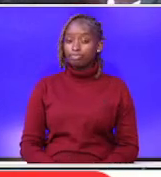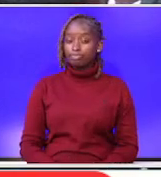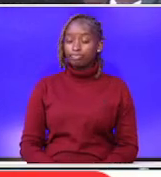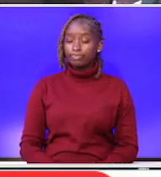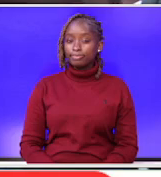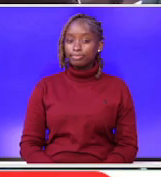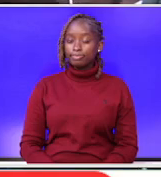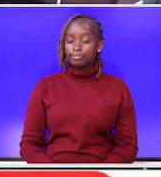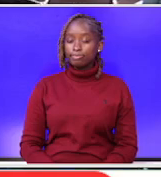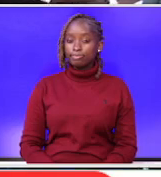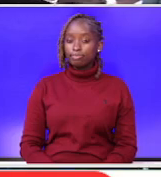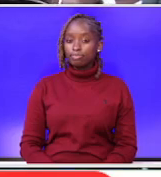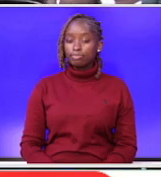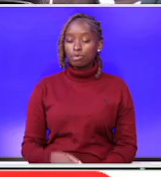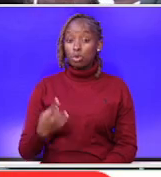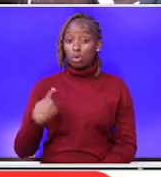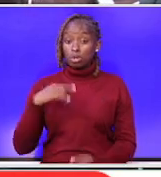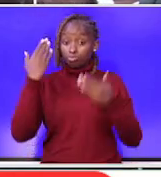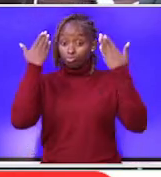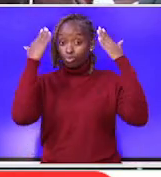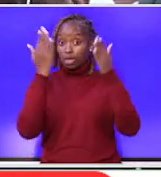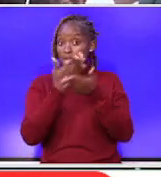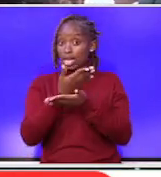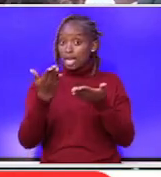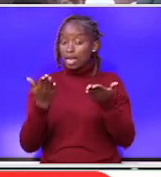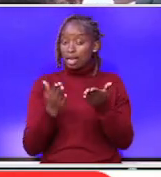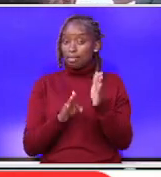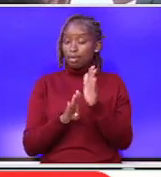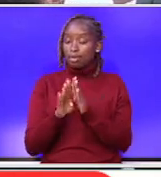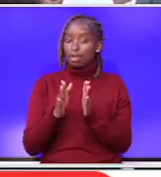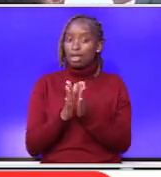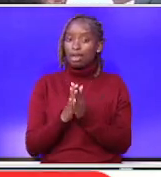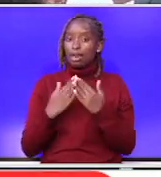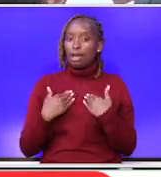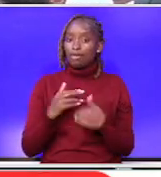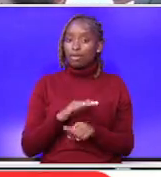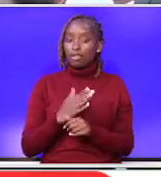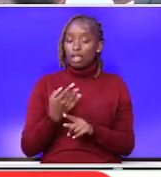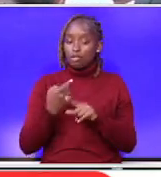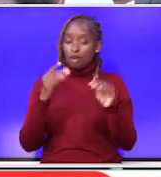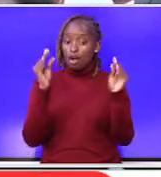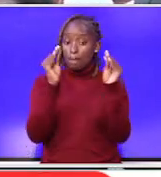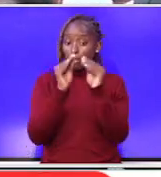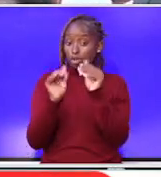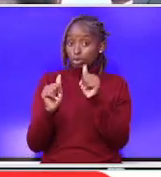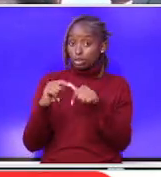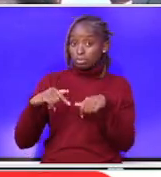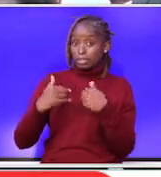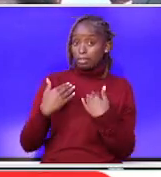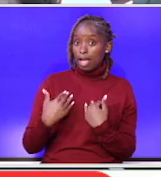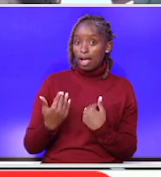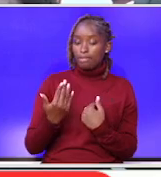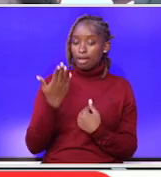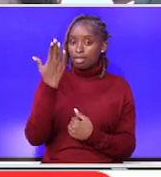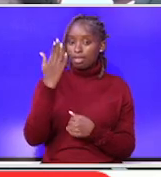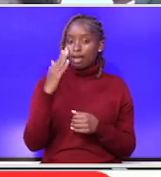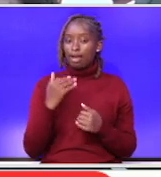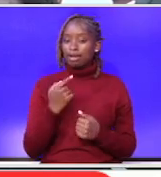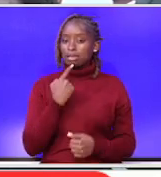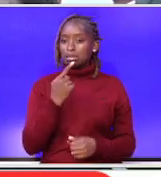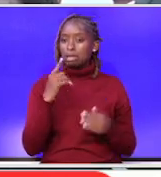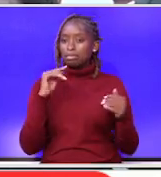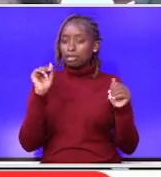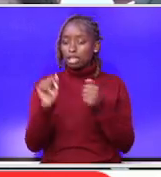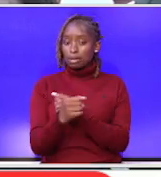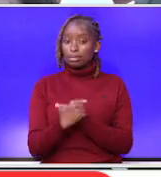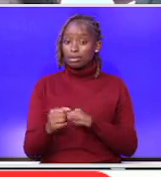partly from the meetings, from the engagement I was having upstairs, was that it's impossible to have